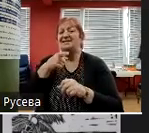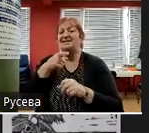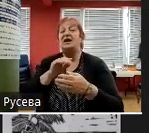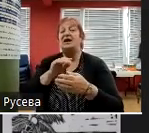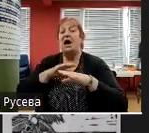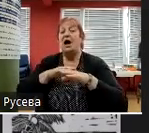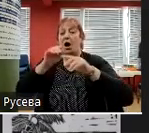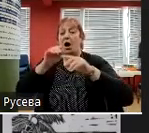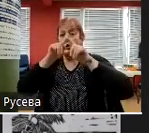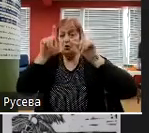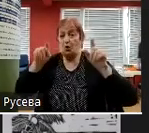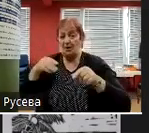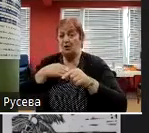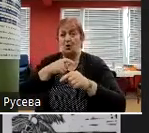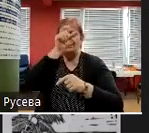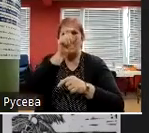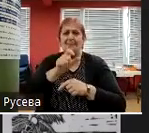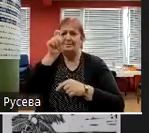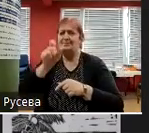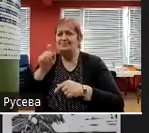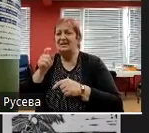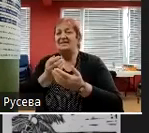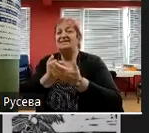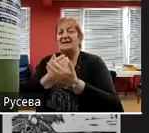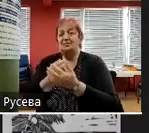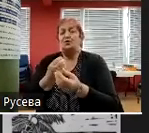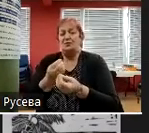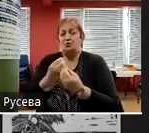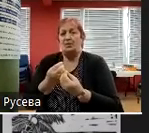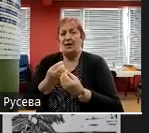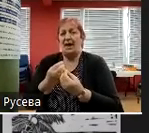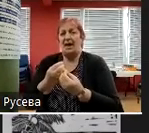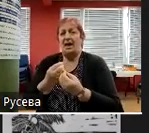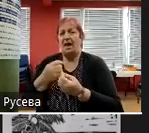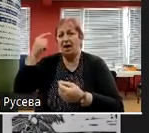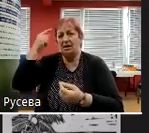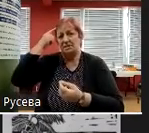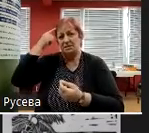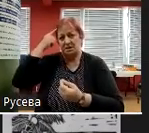да има таблици, те трябва да се използват разумно.